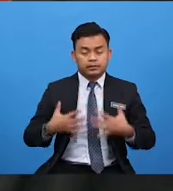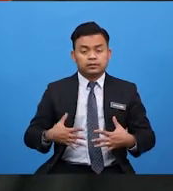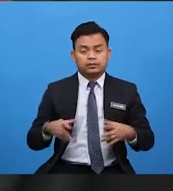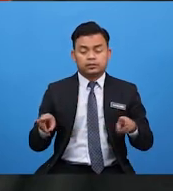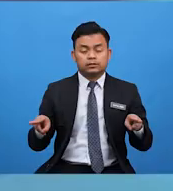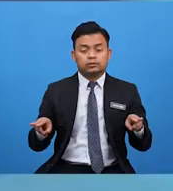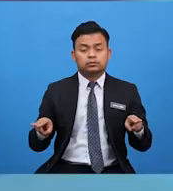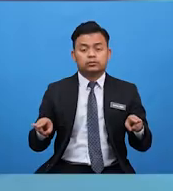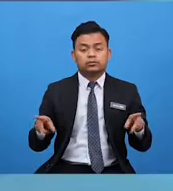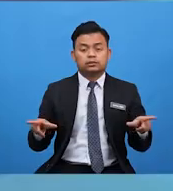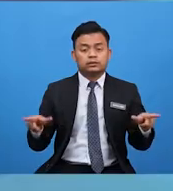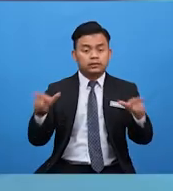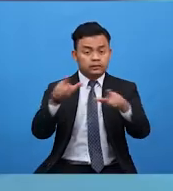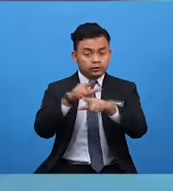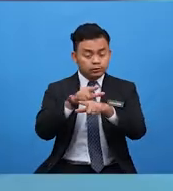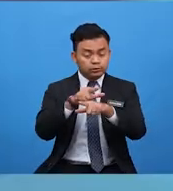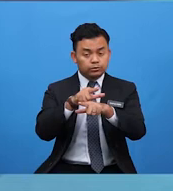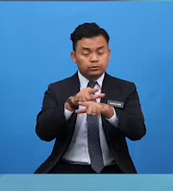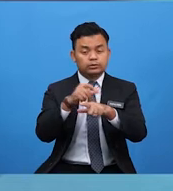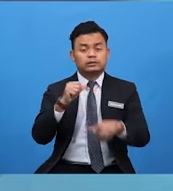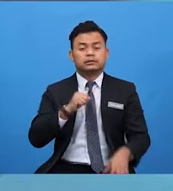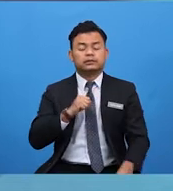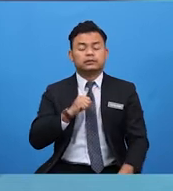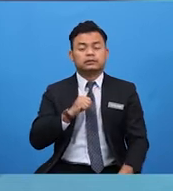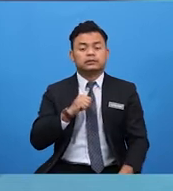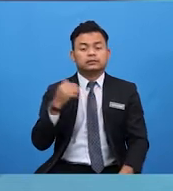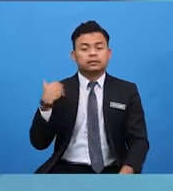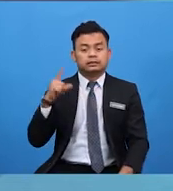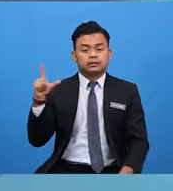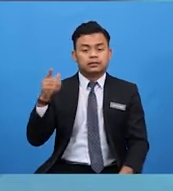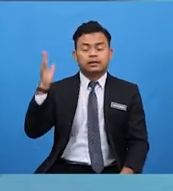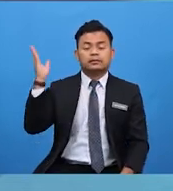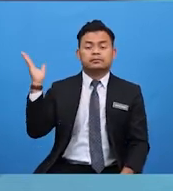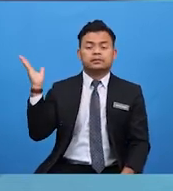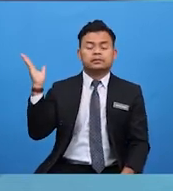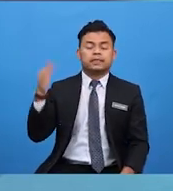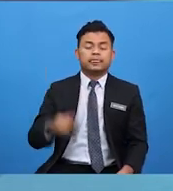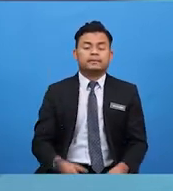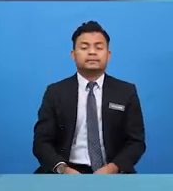ialah apron, iaitu pakaian pelindungan dan